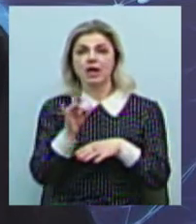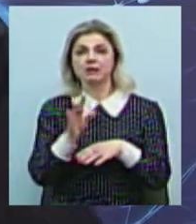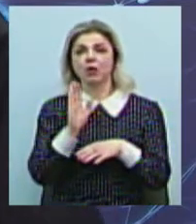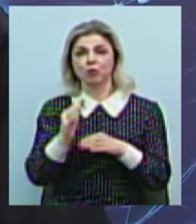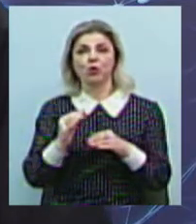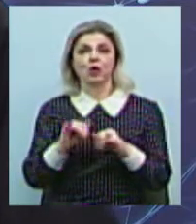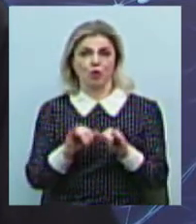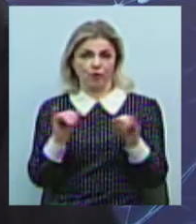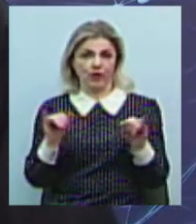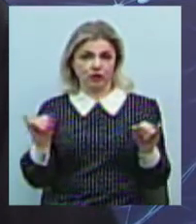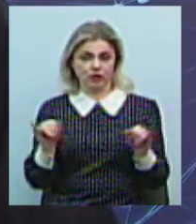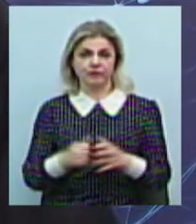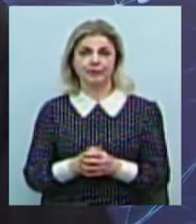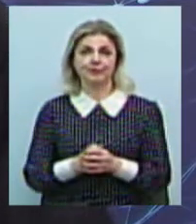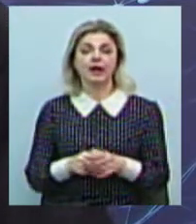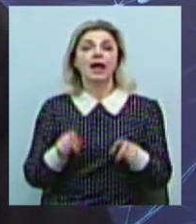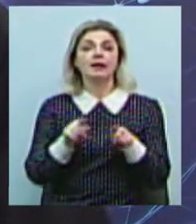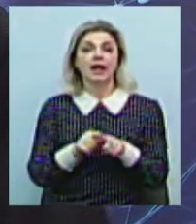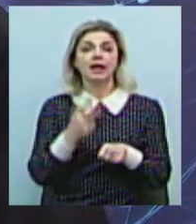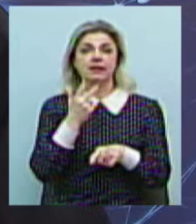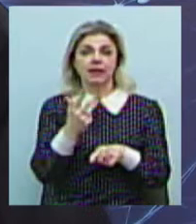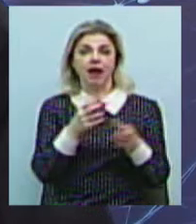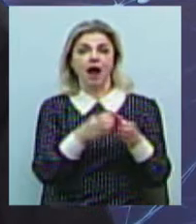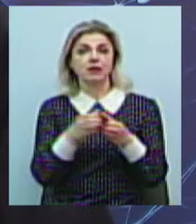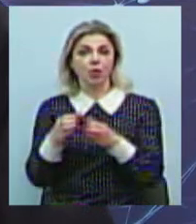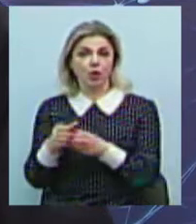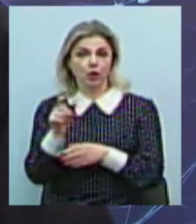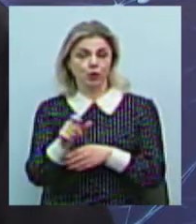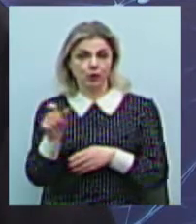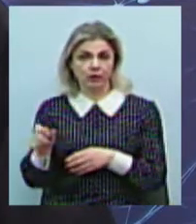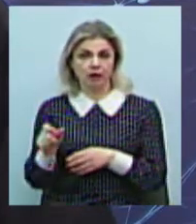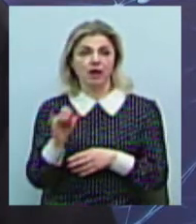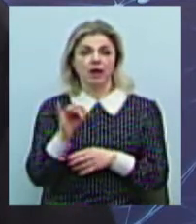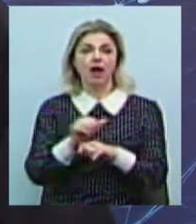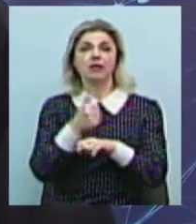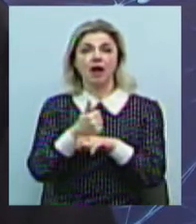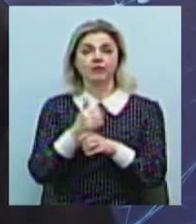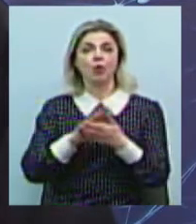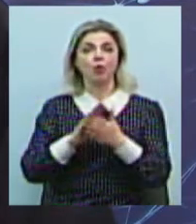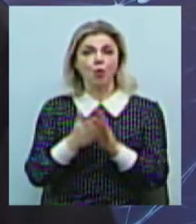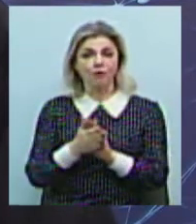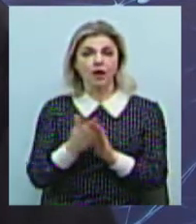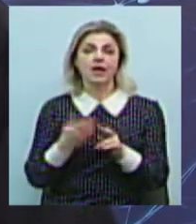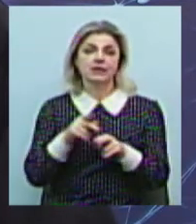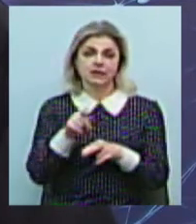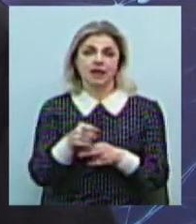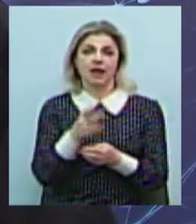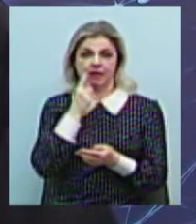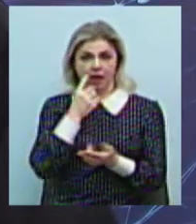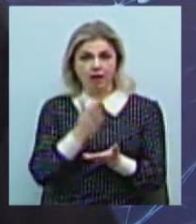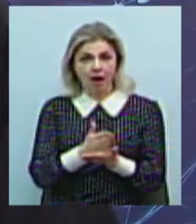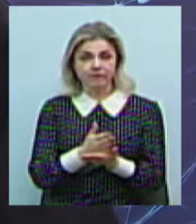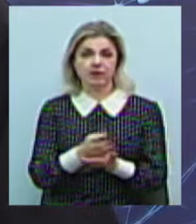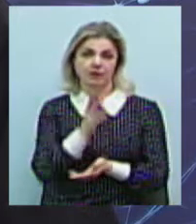самої пенсії. Тобто такі три категорії осіб, основна, як кажуть, умова в даному випадку – це наявність